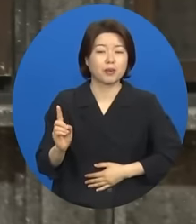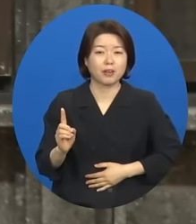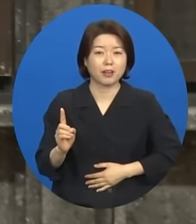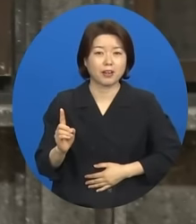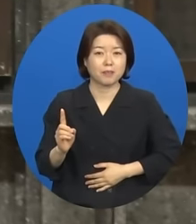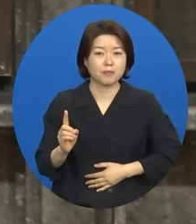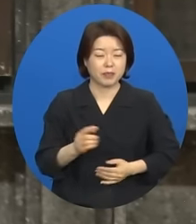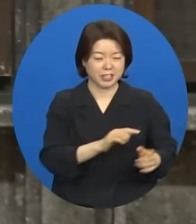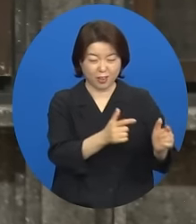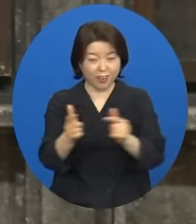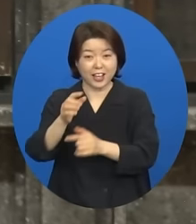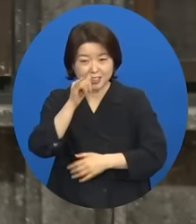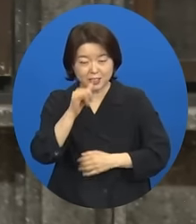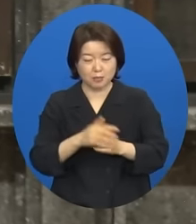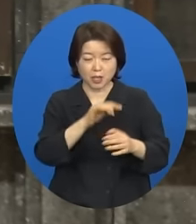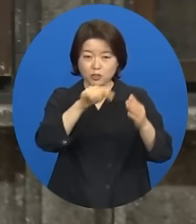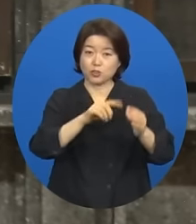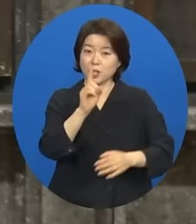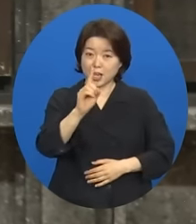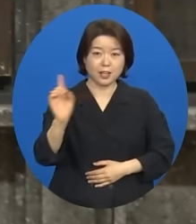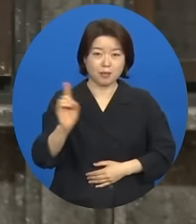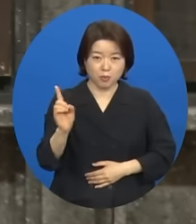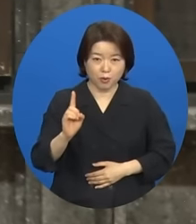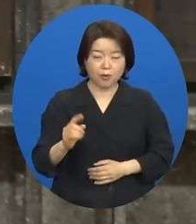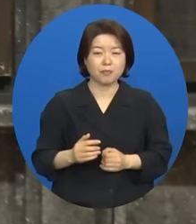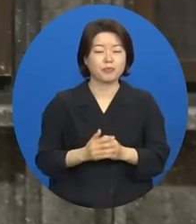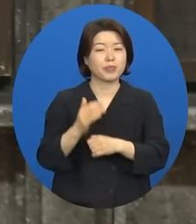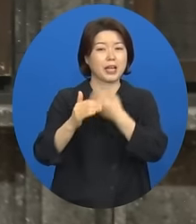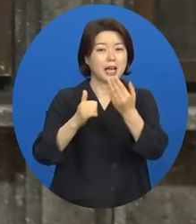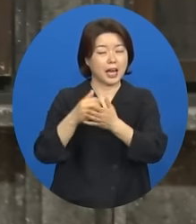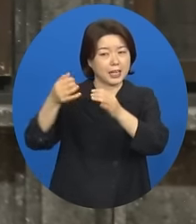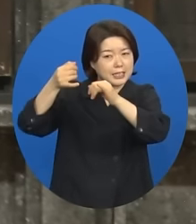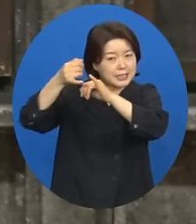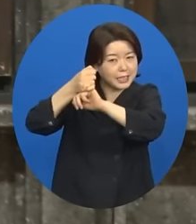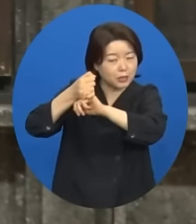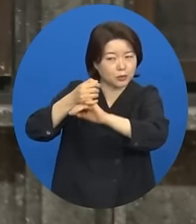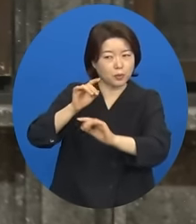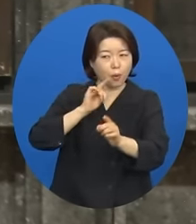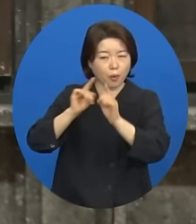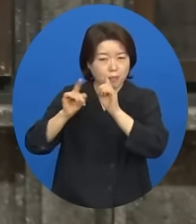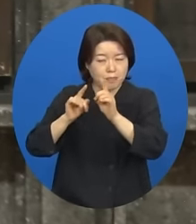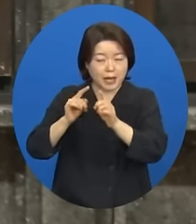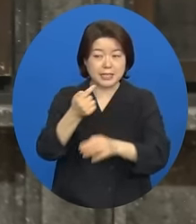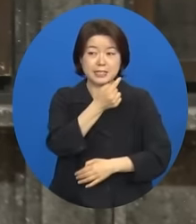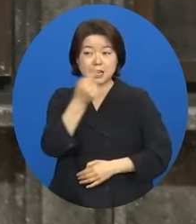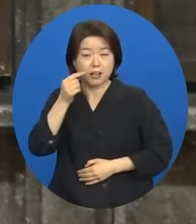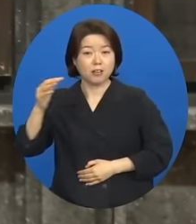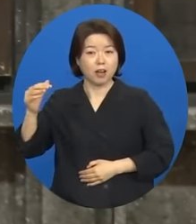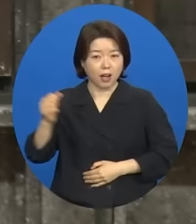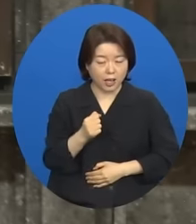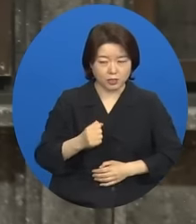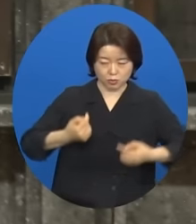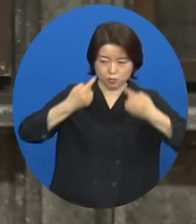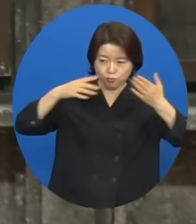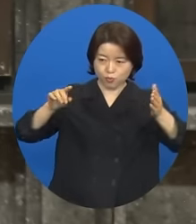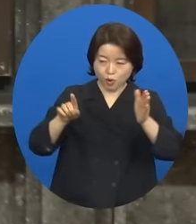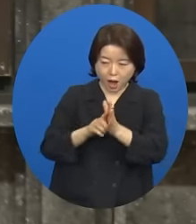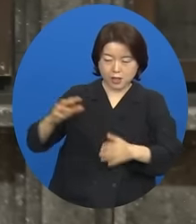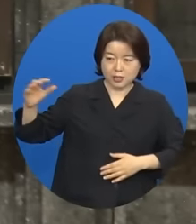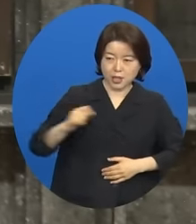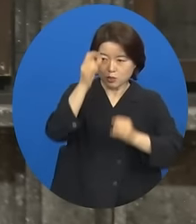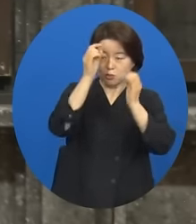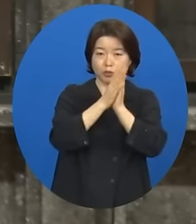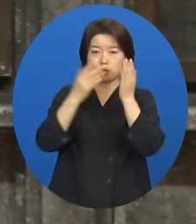너무 많지만 그 중에 하나가 뭘까요? 하나님의 약속의 말씀에 근거해서 확신 있게 기도하는